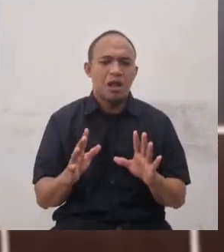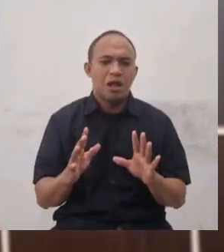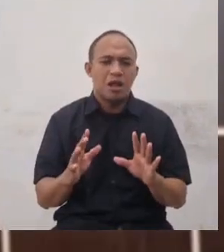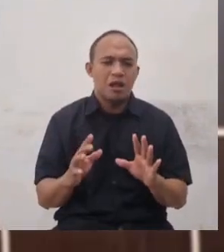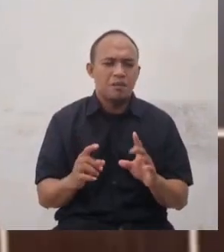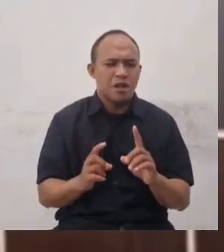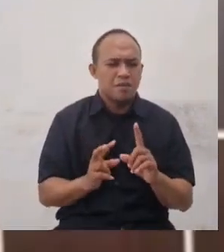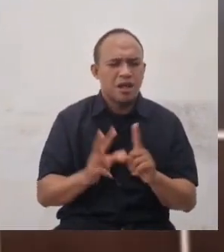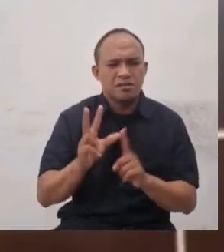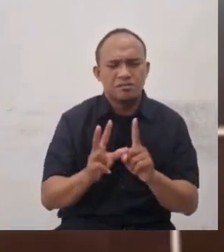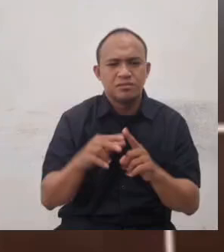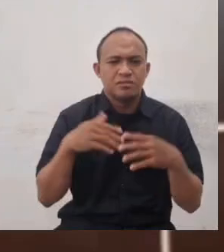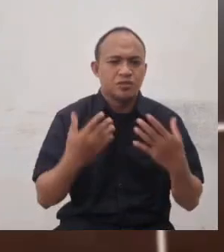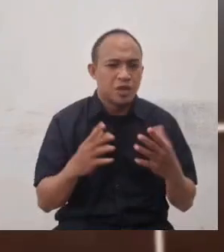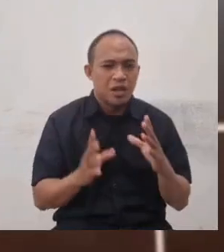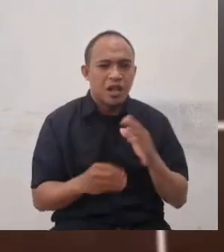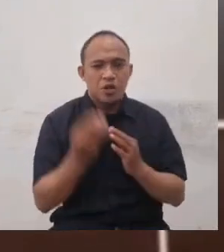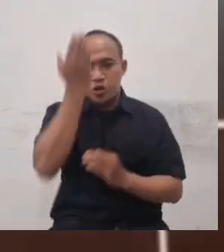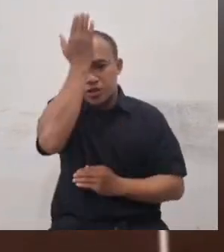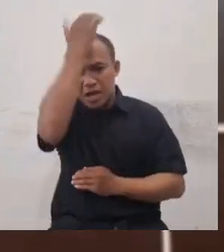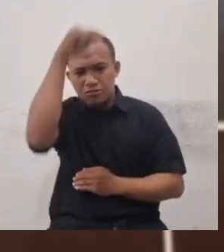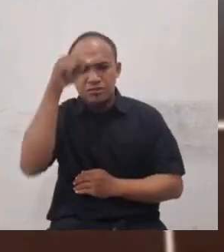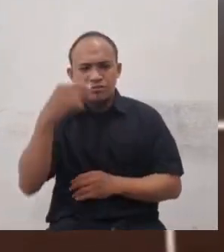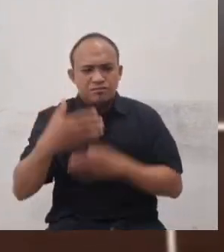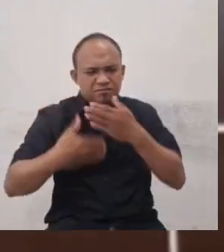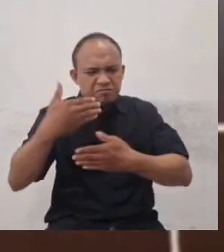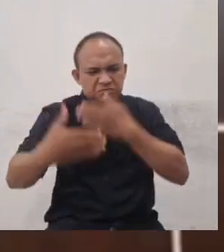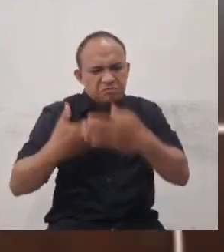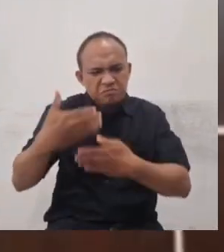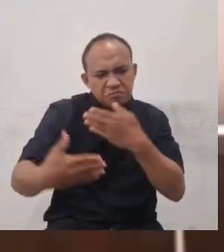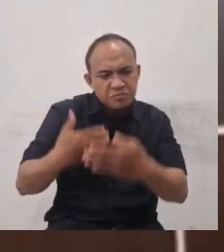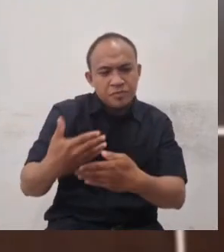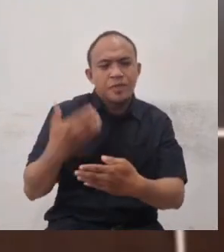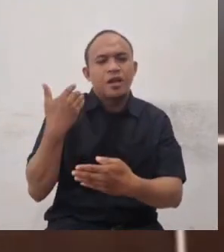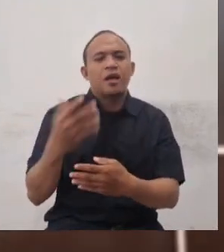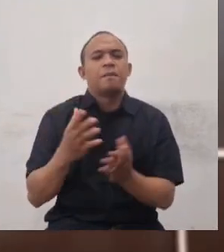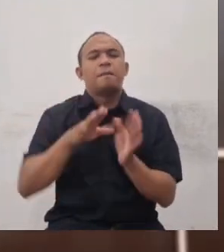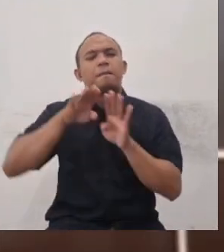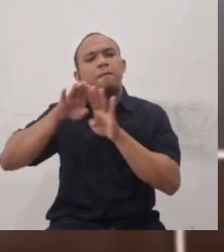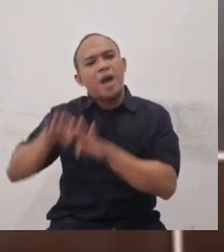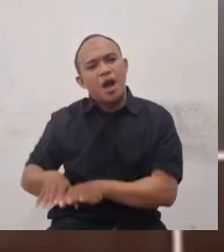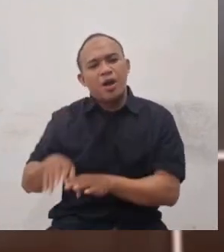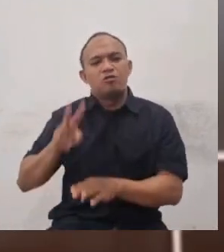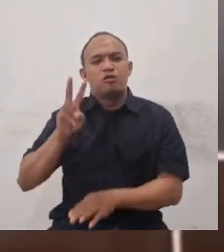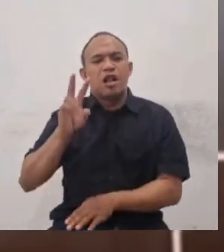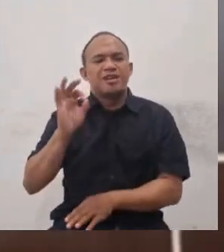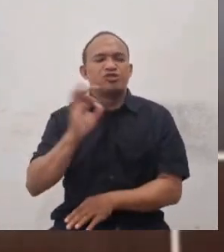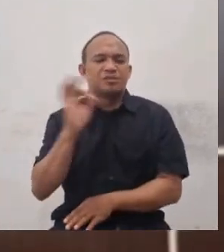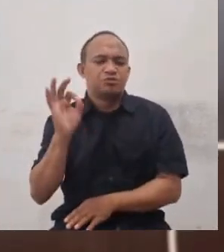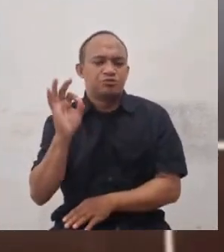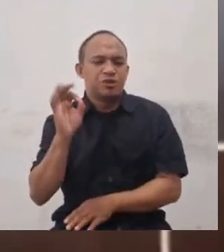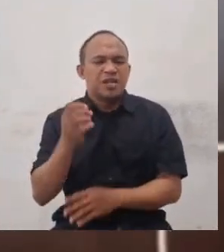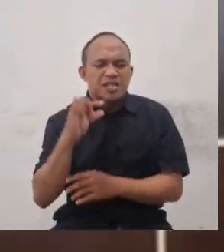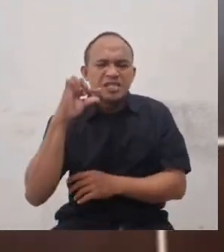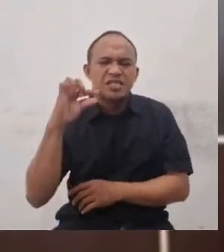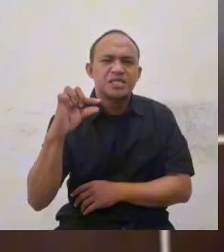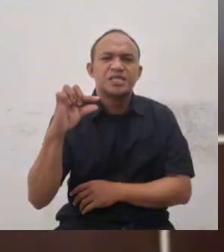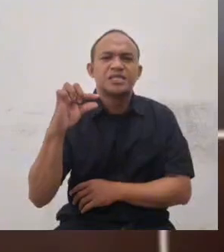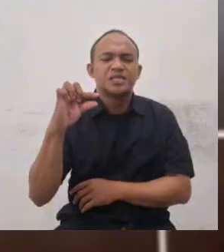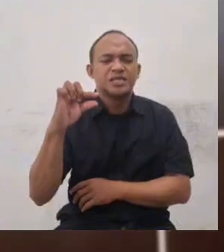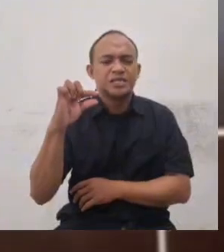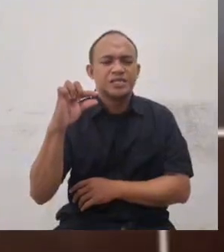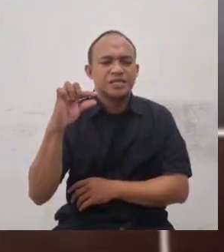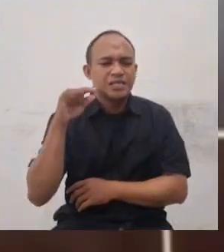sudah 18 juta lebih, sedangkan di Gorontalo ini masih berkisar di bawah 200 ribu orang. Nah ini sangat